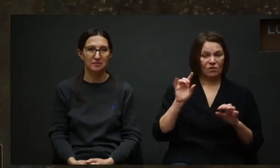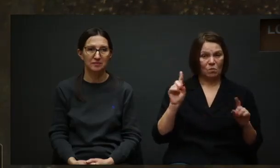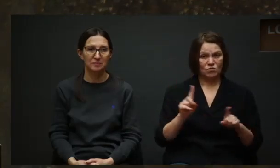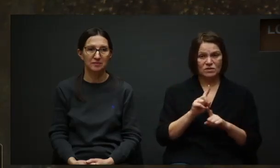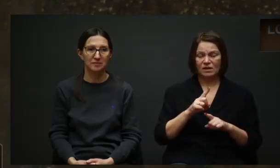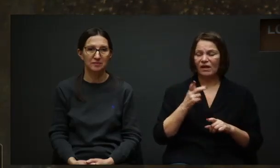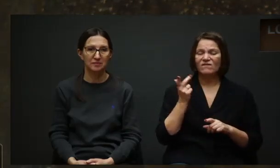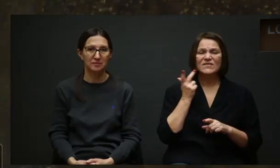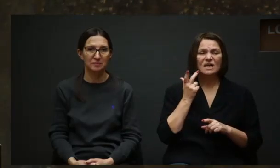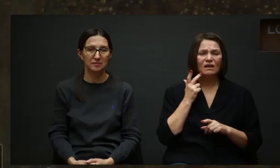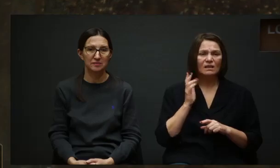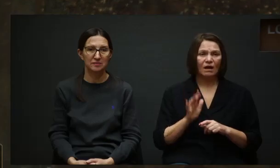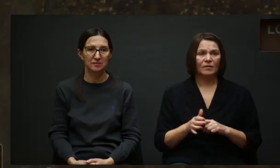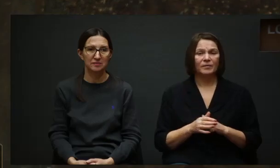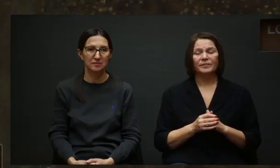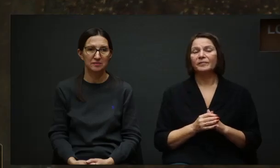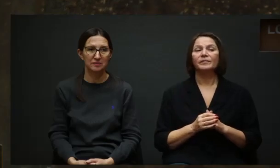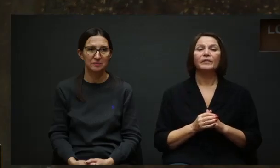Всегда.